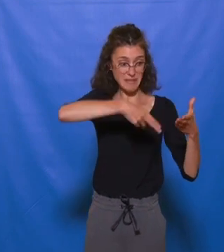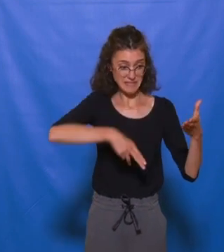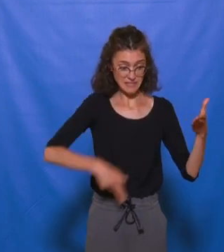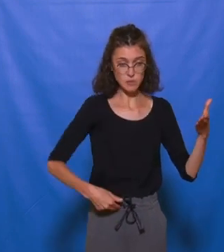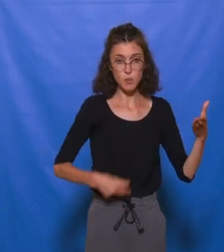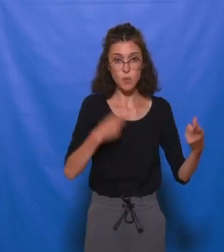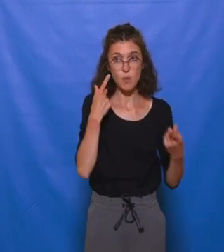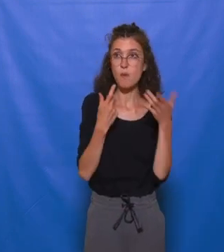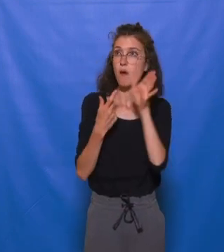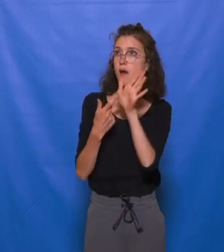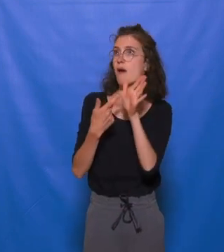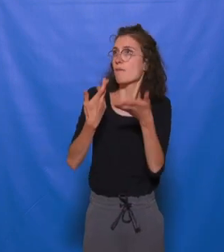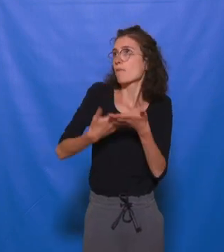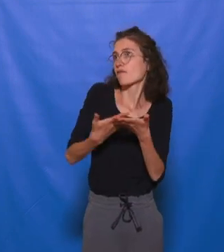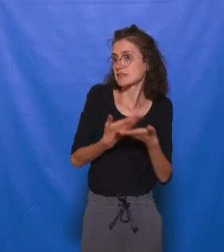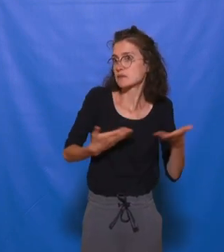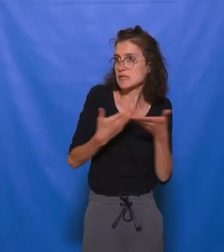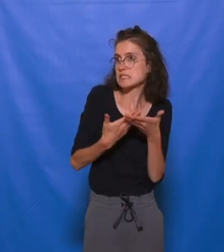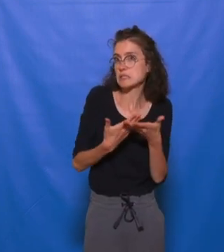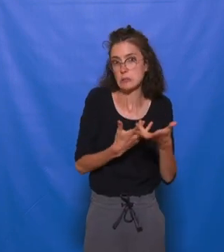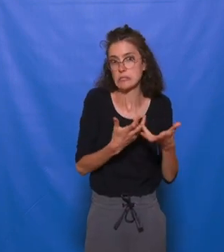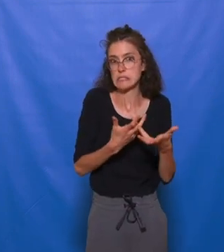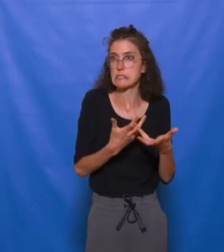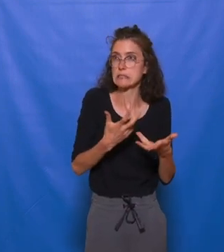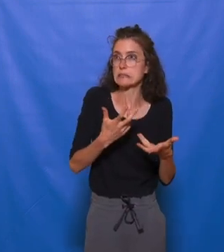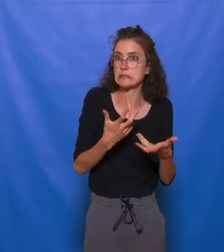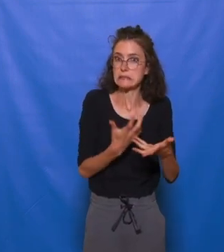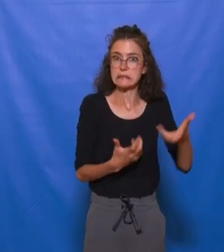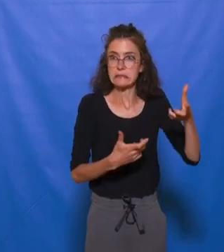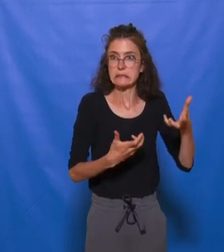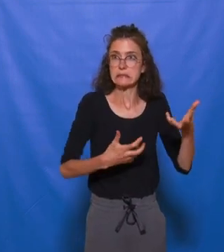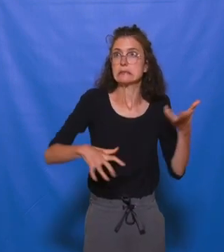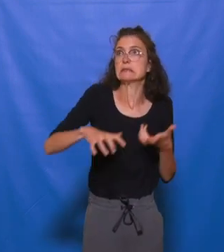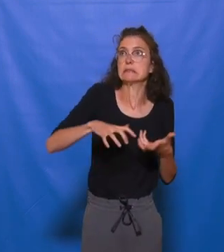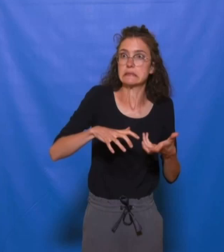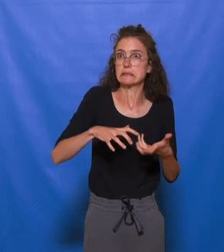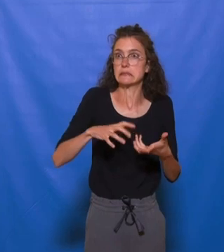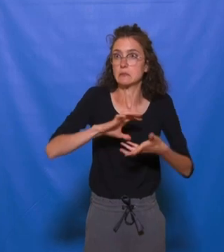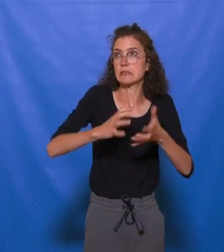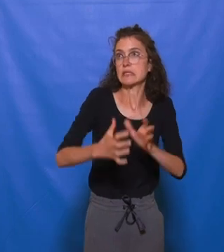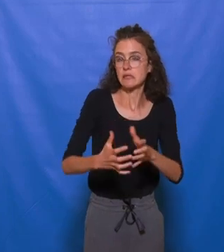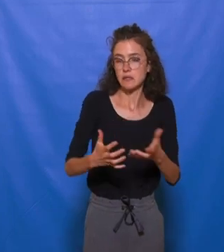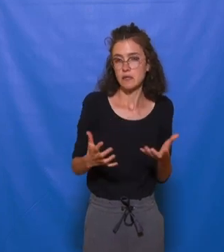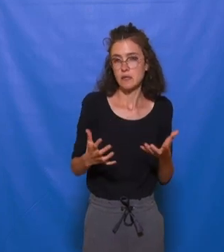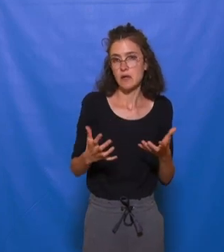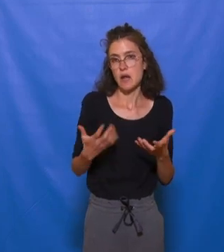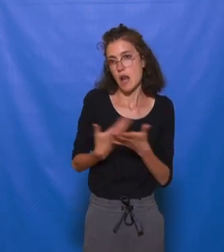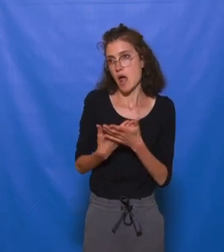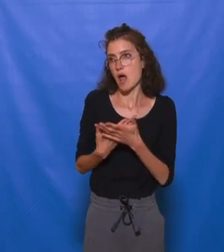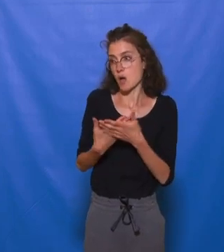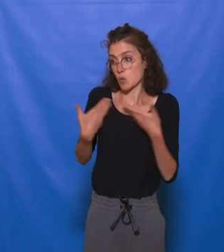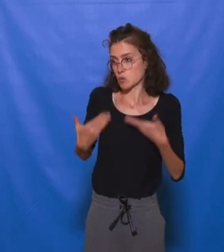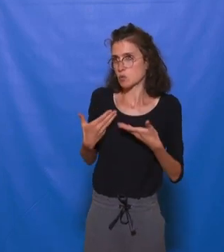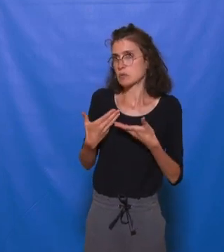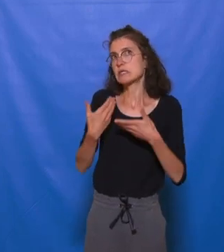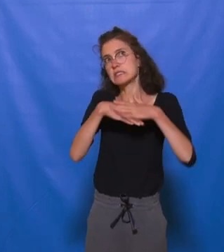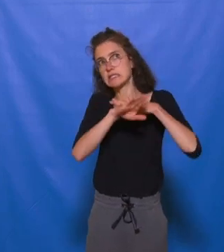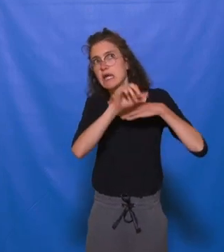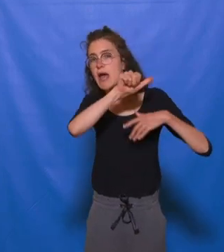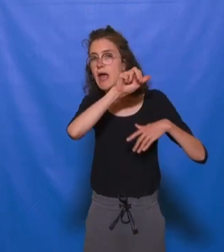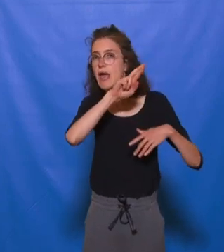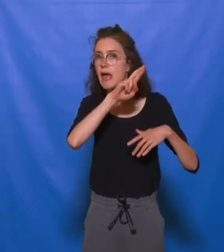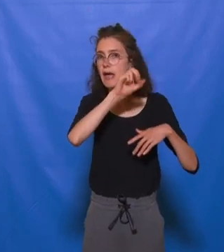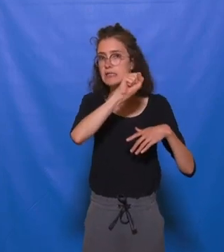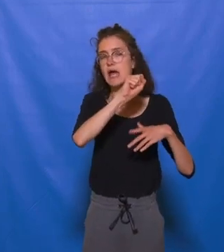Ce temps de mobilisation, c'est de l'énergie qui est perdue. Aujourd'hui, les lignes bougent à l'Agence régionale de santé. C'est une